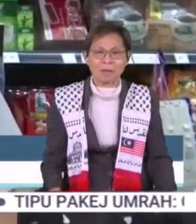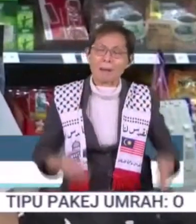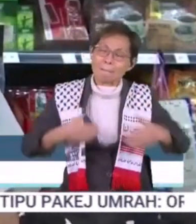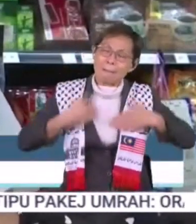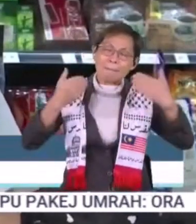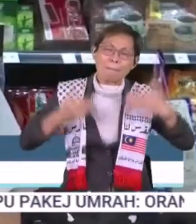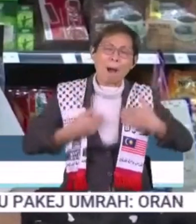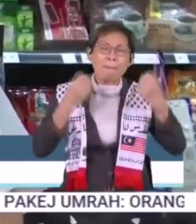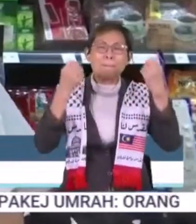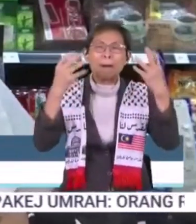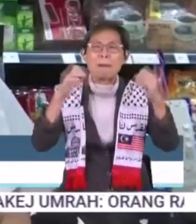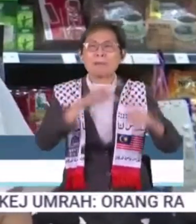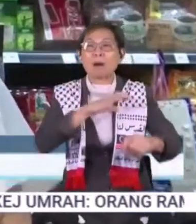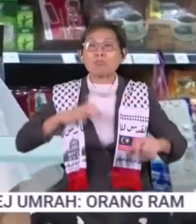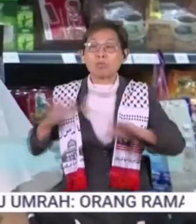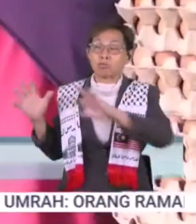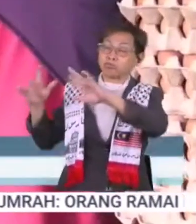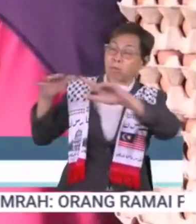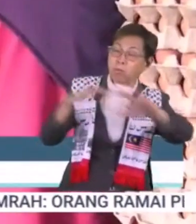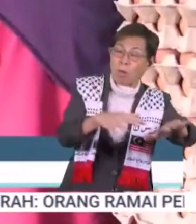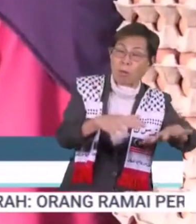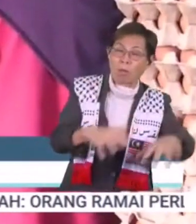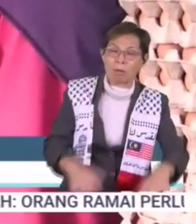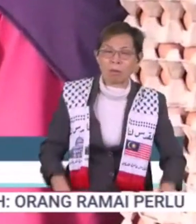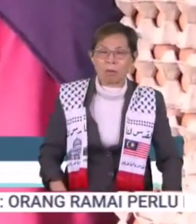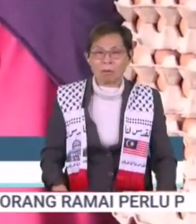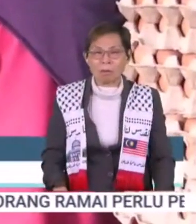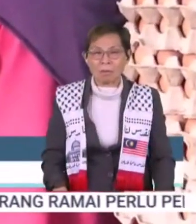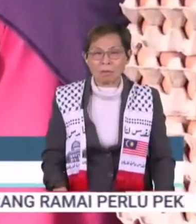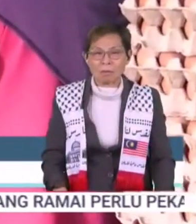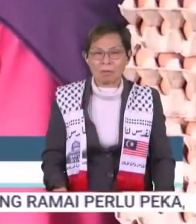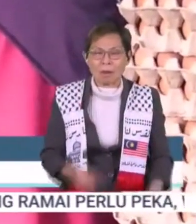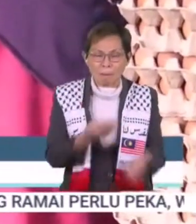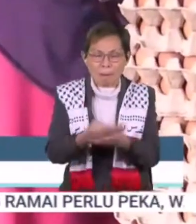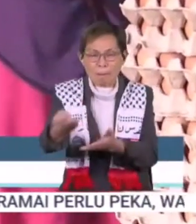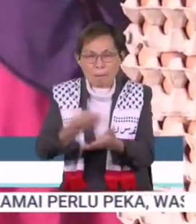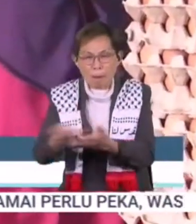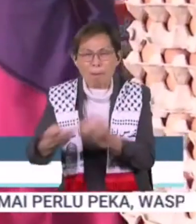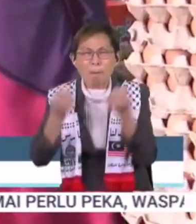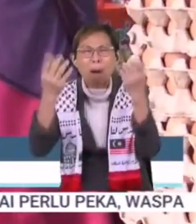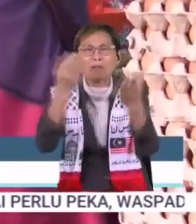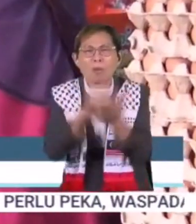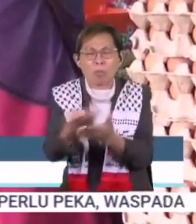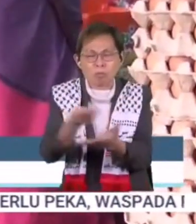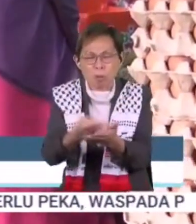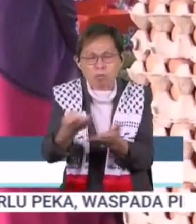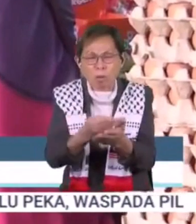meriah, banyak customer yang datang, yang beri belia dengan banyak lah.